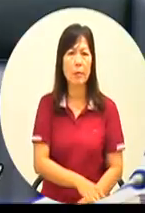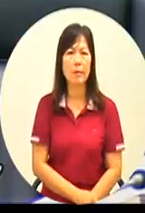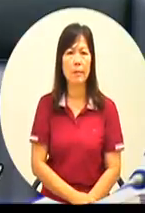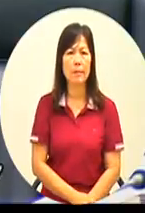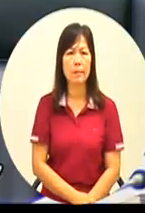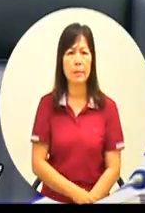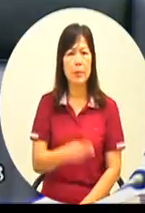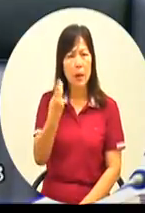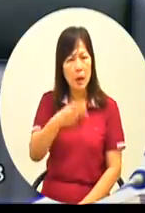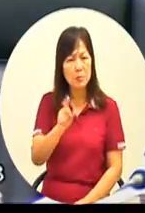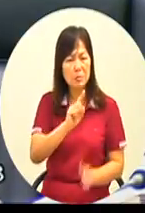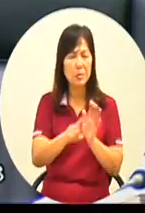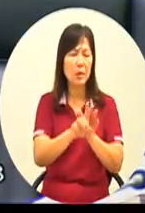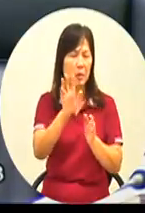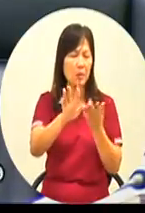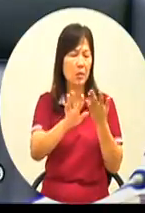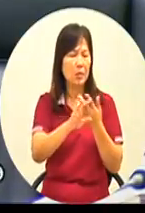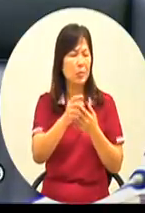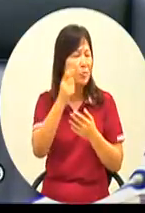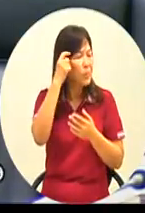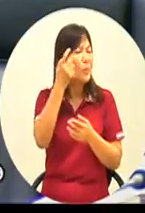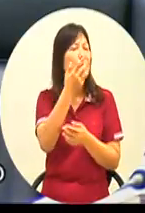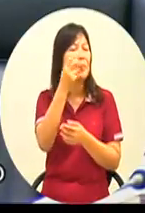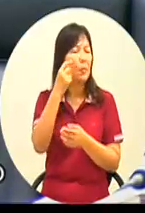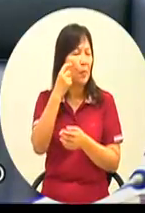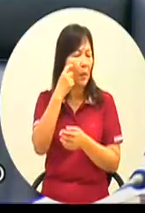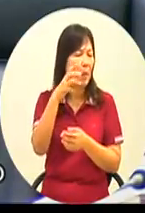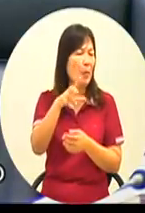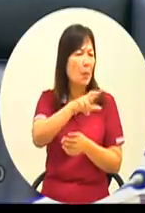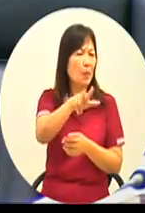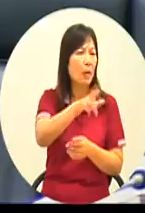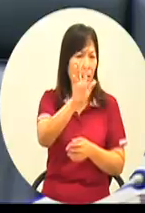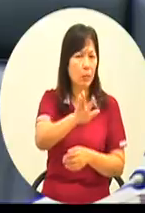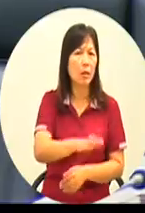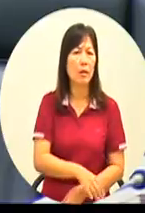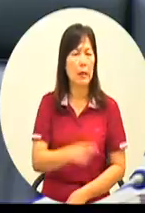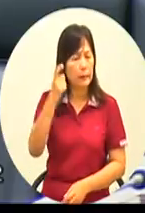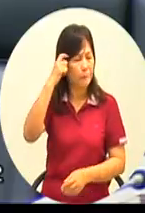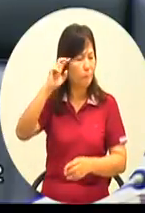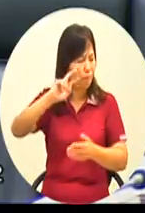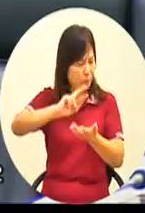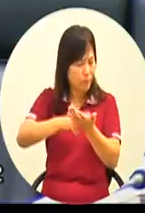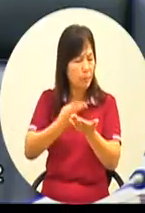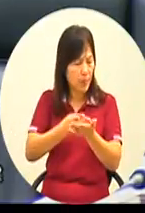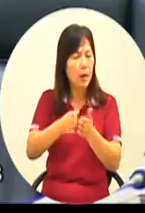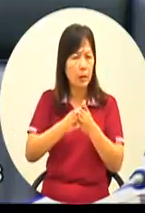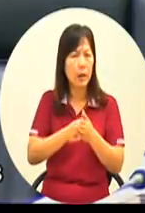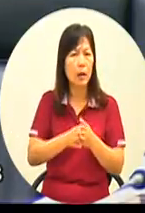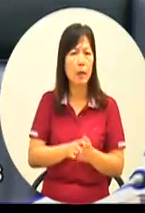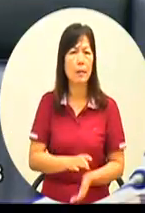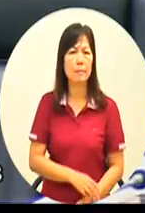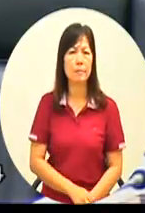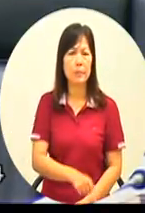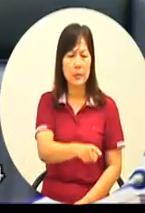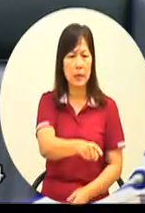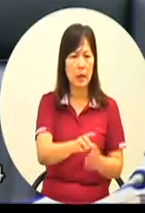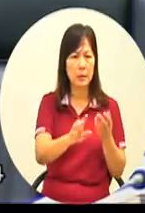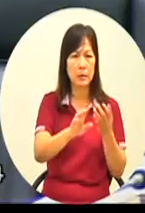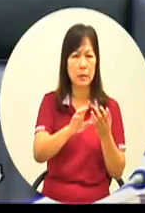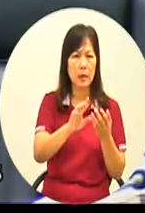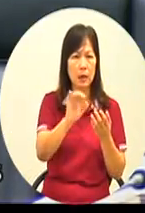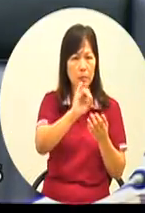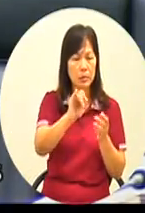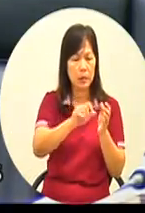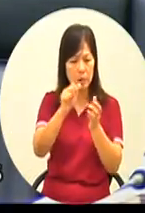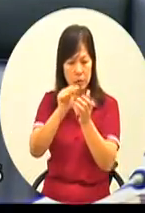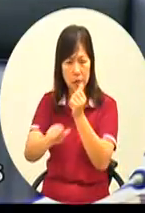有的人是会歧视的。那我觉得这观念真的是要改变。所以新住民的孩子第